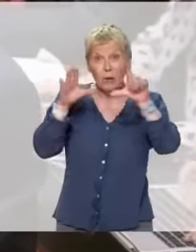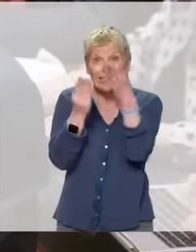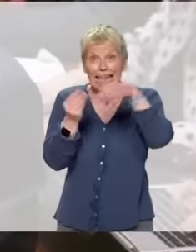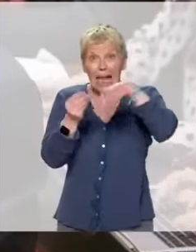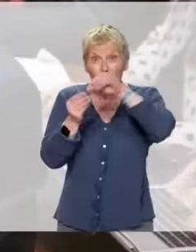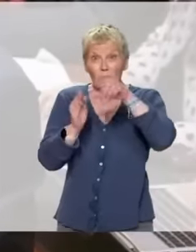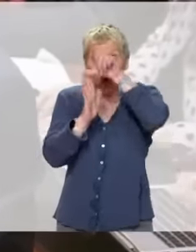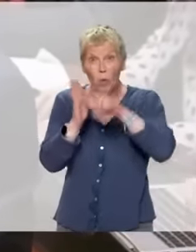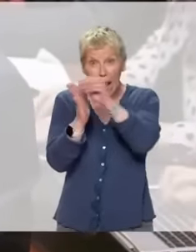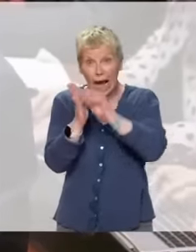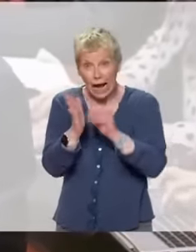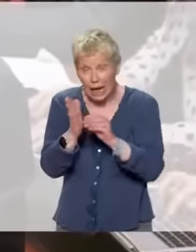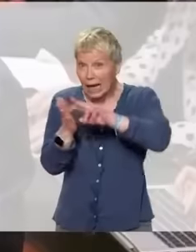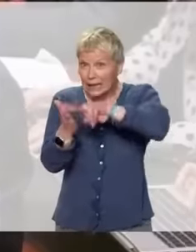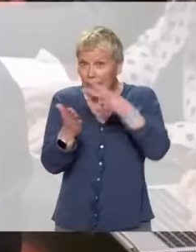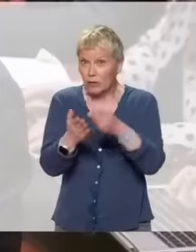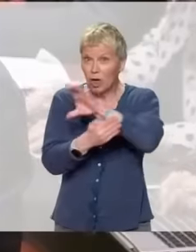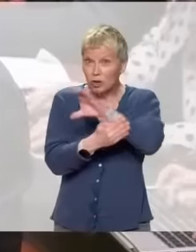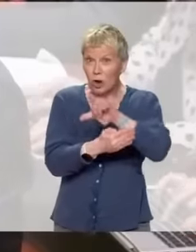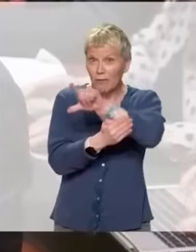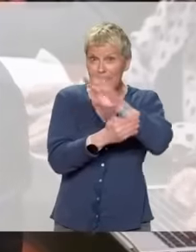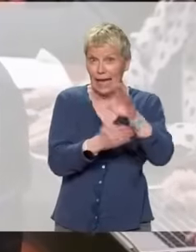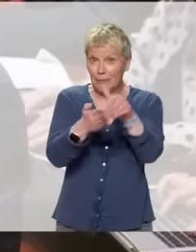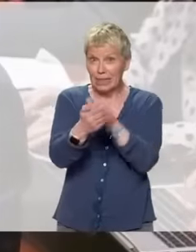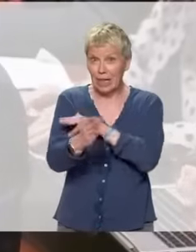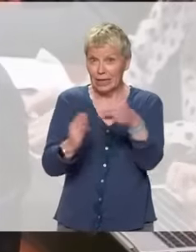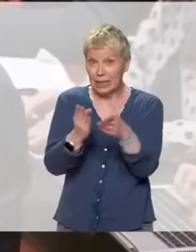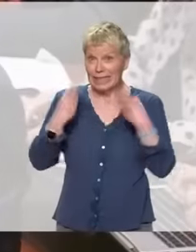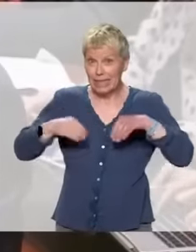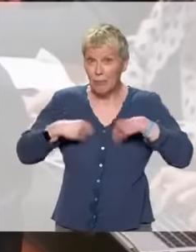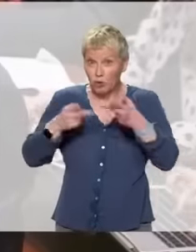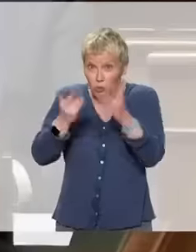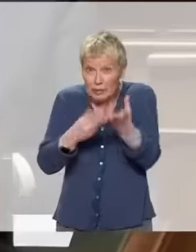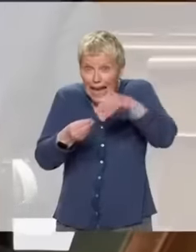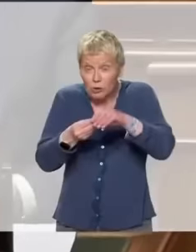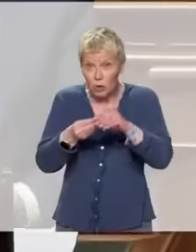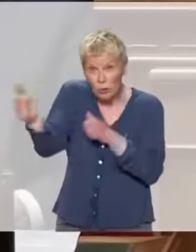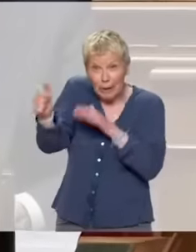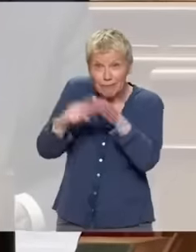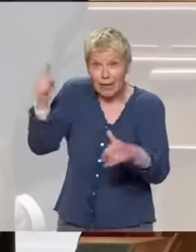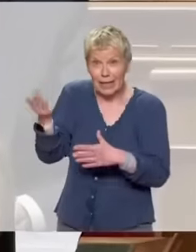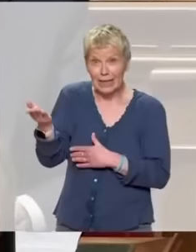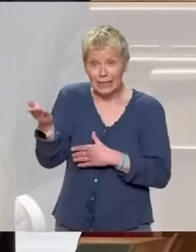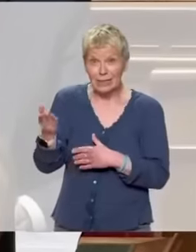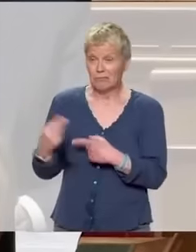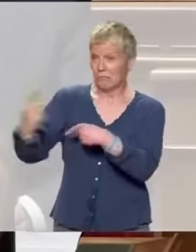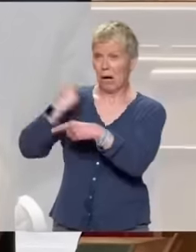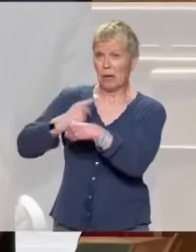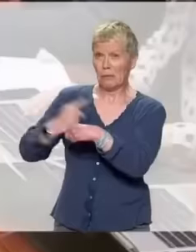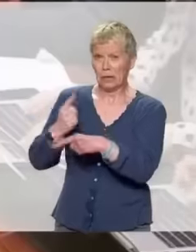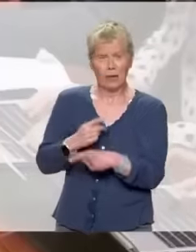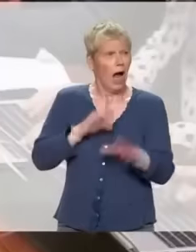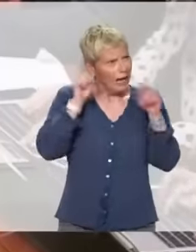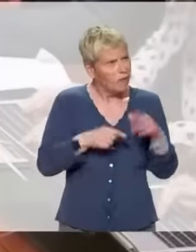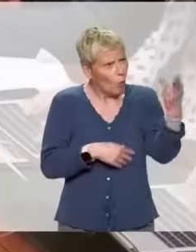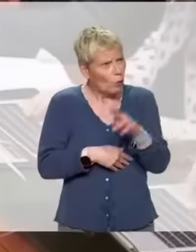amendements représentant 124 milliards d'euros de dépenses publiques supplémentaires. Ils nous le disent « il est temps de revenir